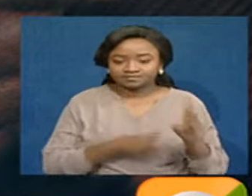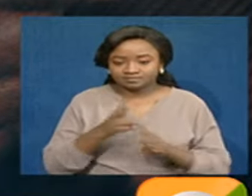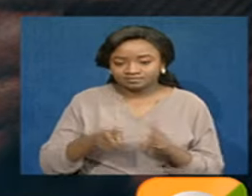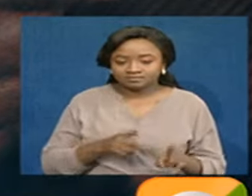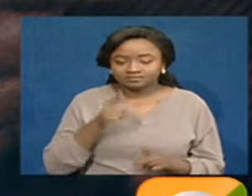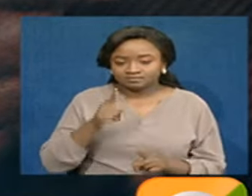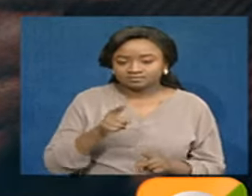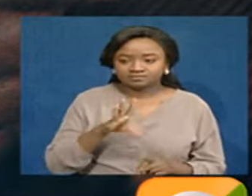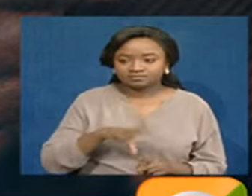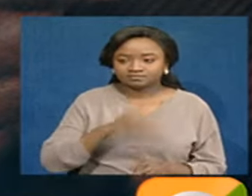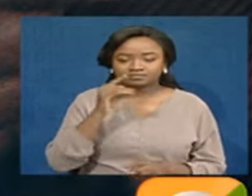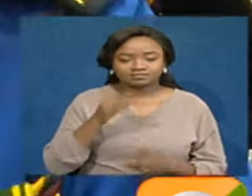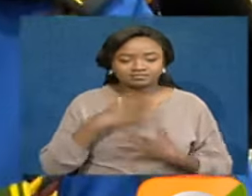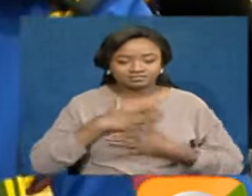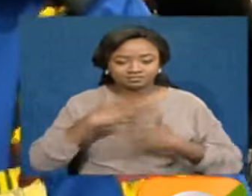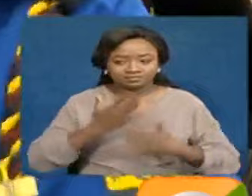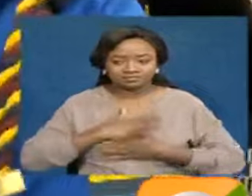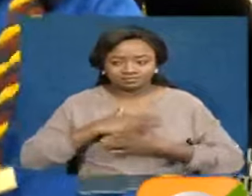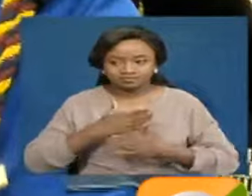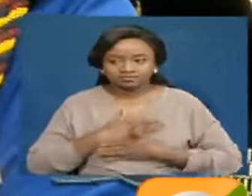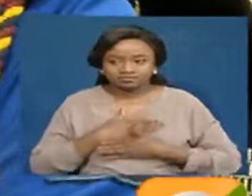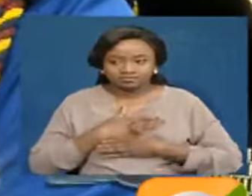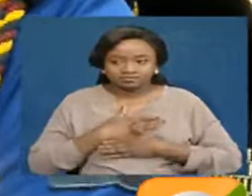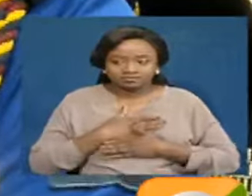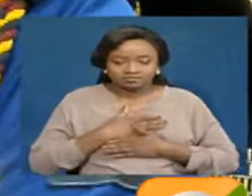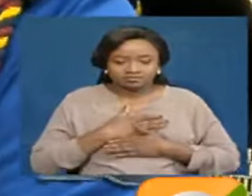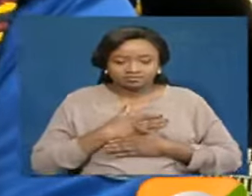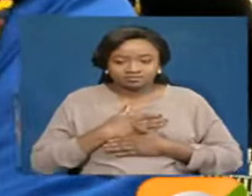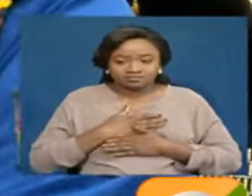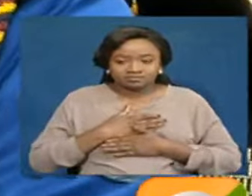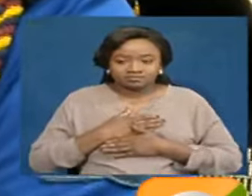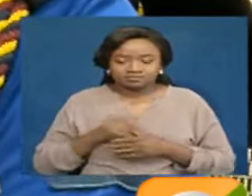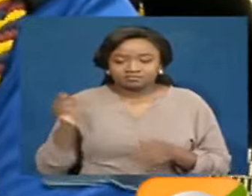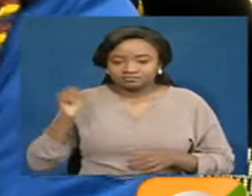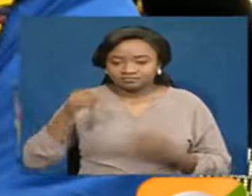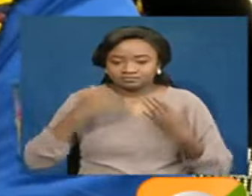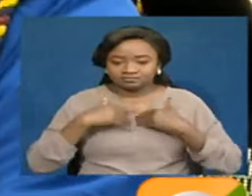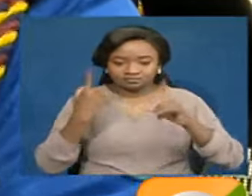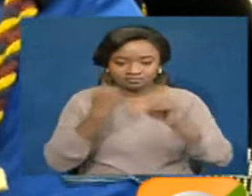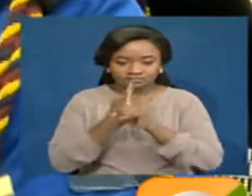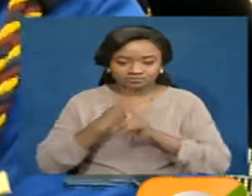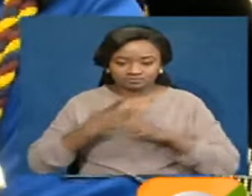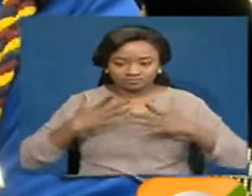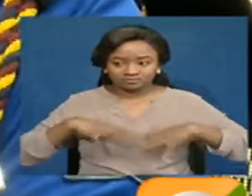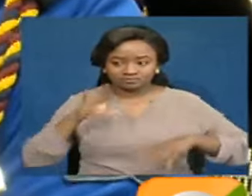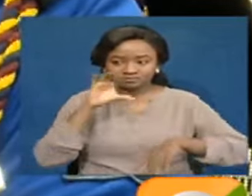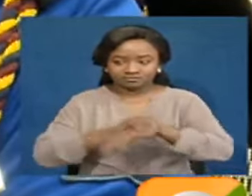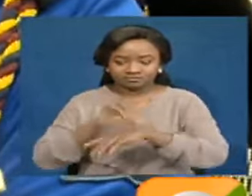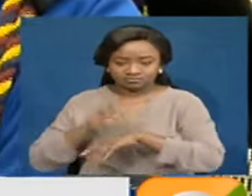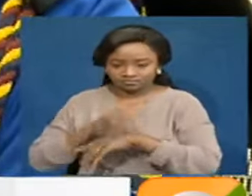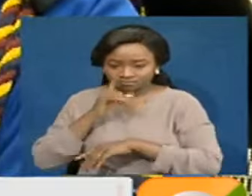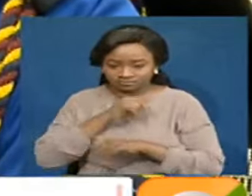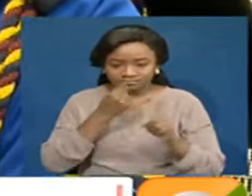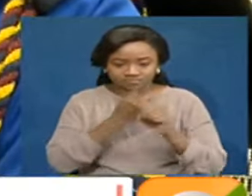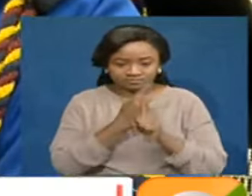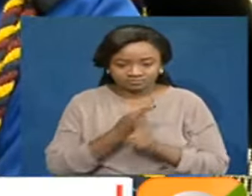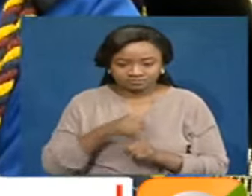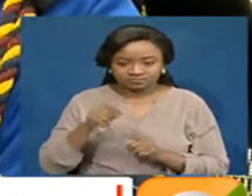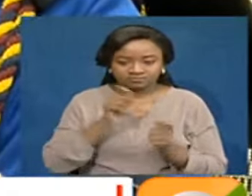22 wakipatikana wakiwa hai. There were those who were captured by the various CCTV cameras around Nairobi and other major